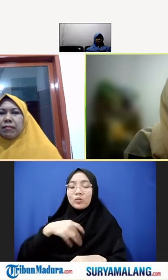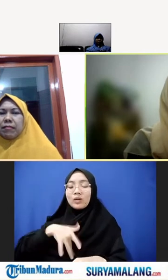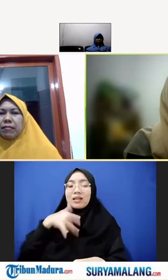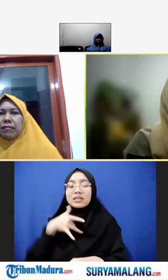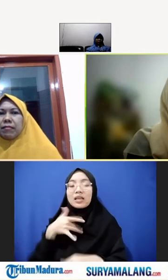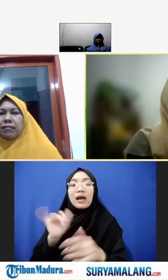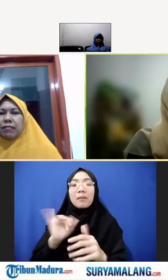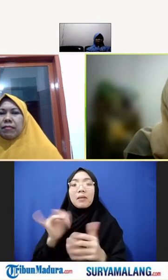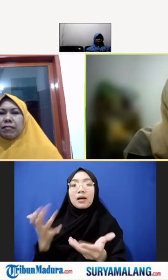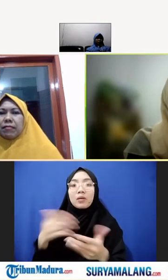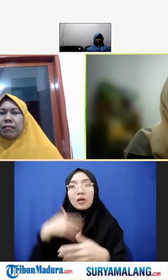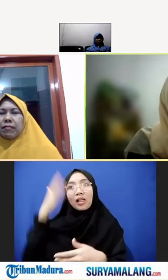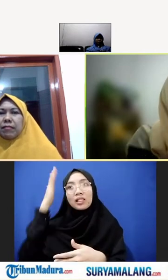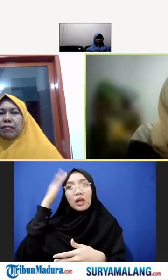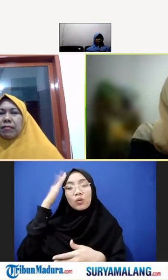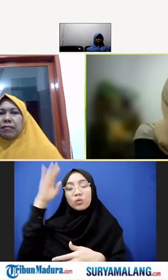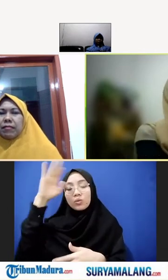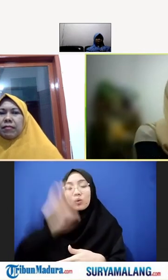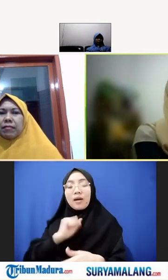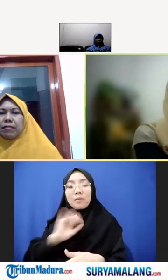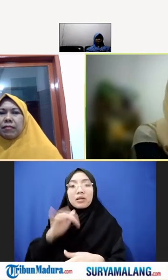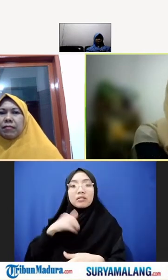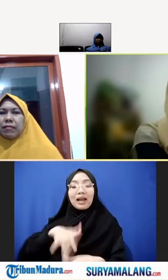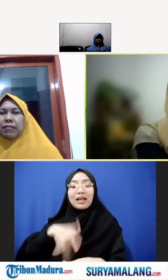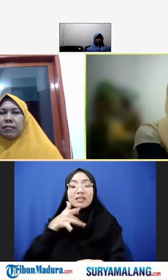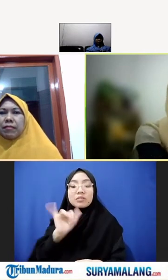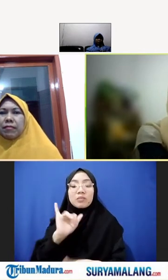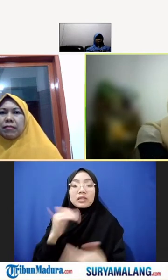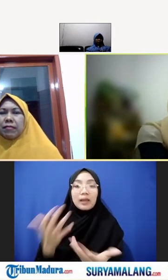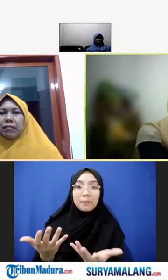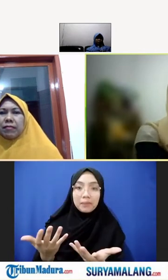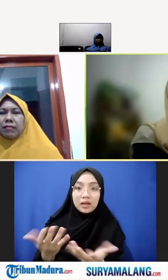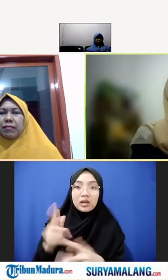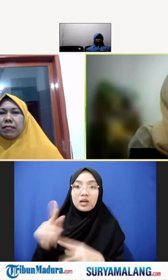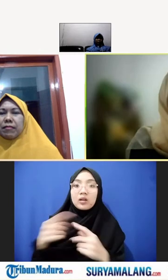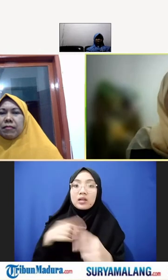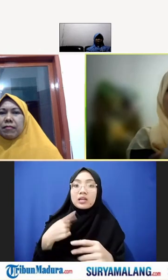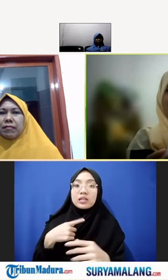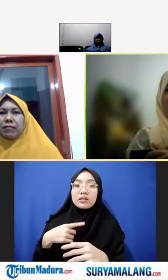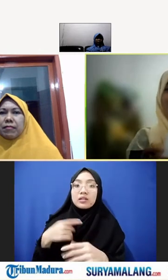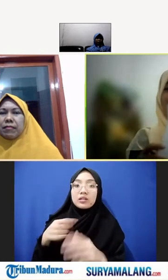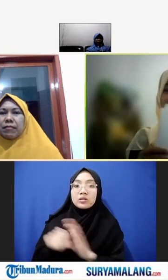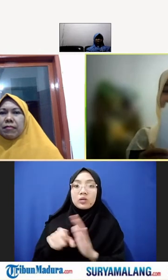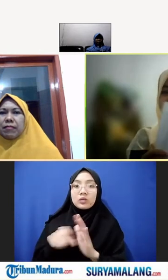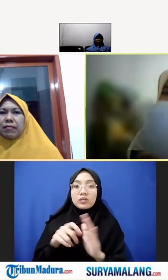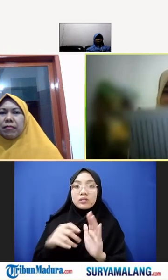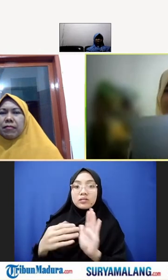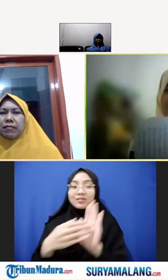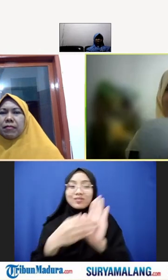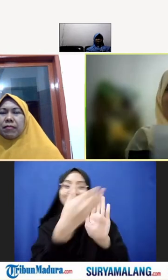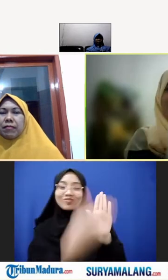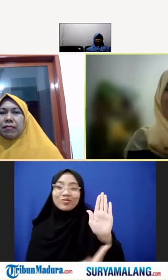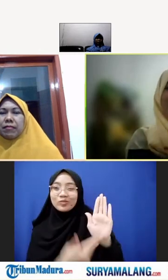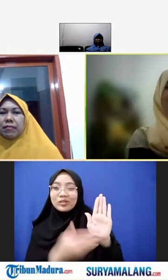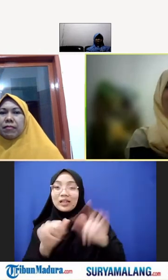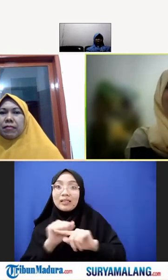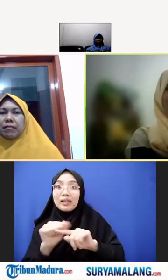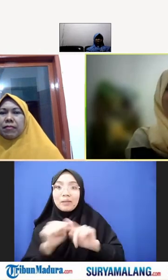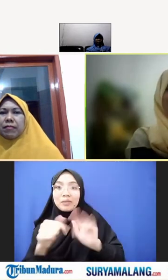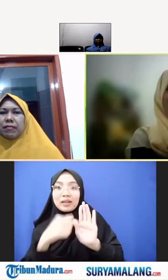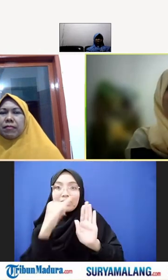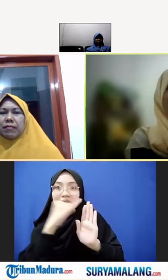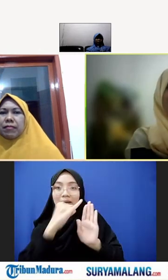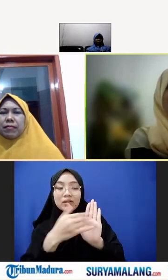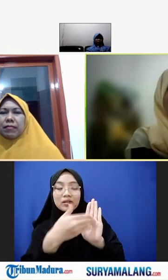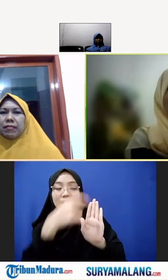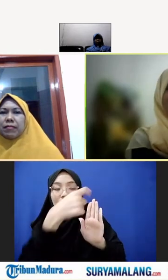Dia tahu nggak apa yang dia rasakan? Soalnya kan kalau kita lagi terapi nih, dikasih lihat kartu kan kayak gini, orangnya